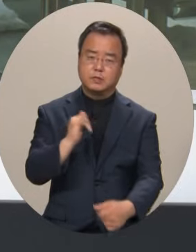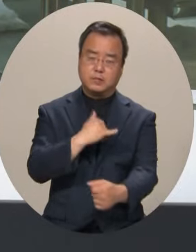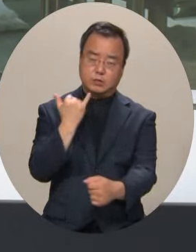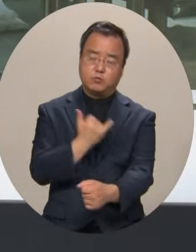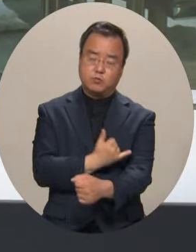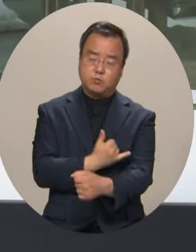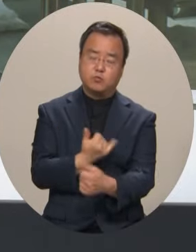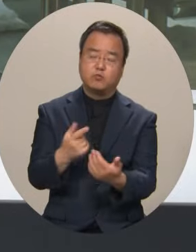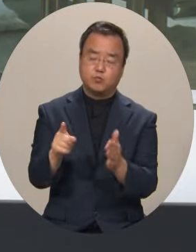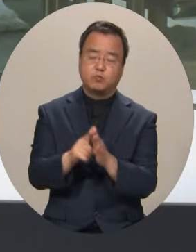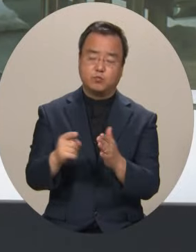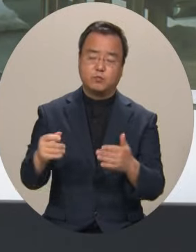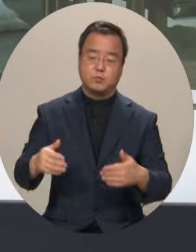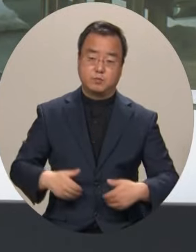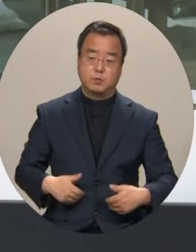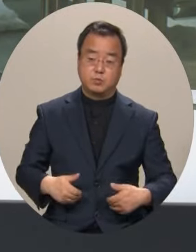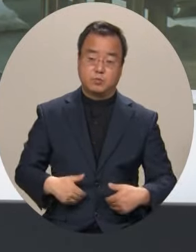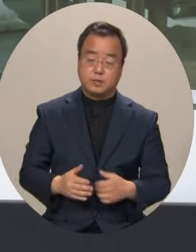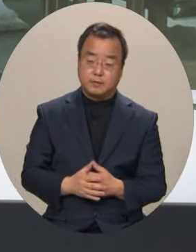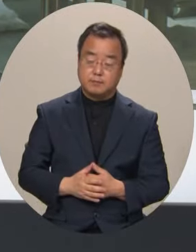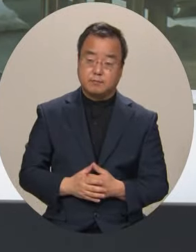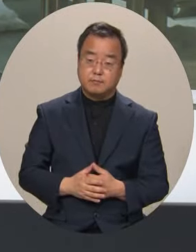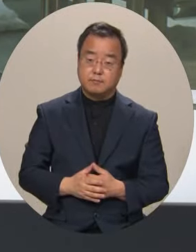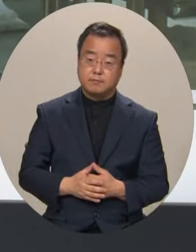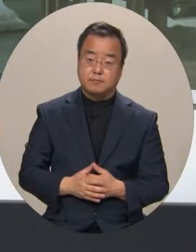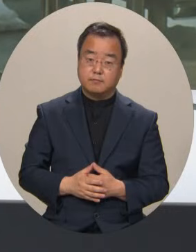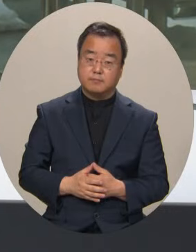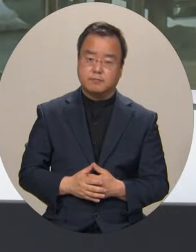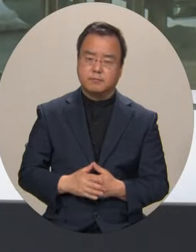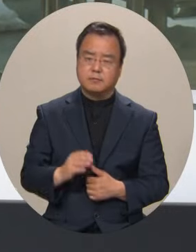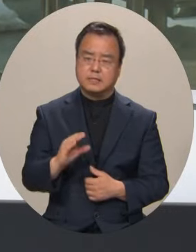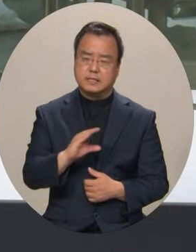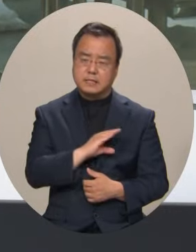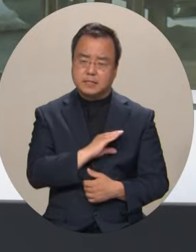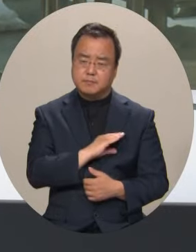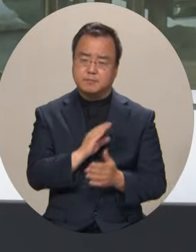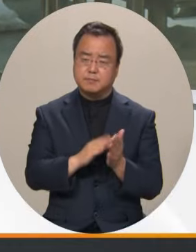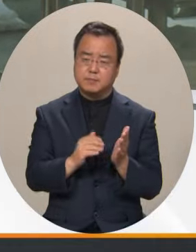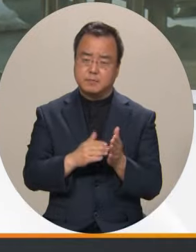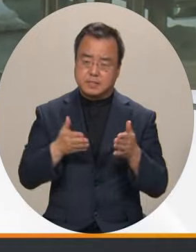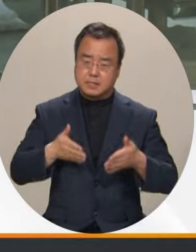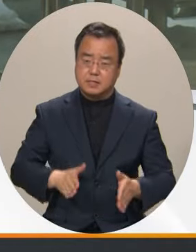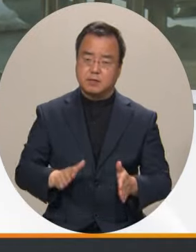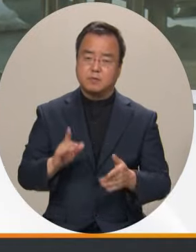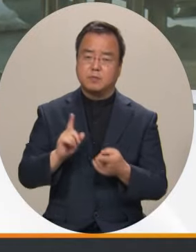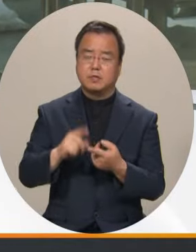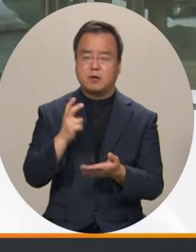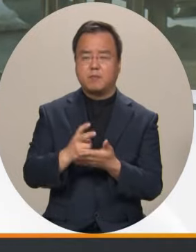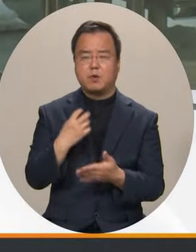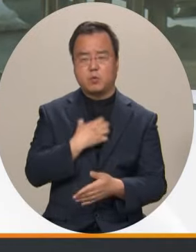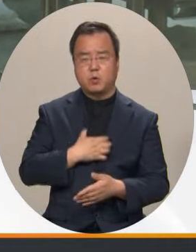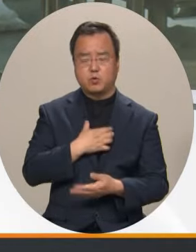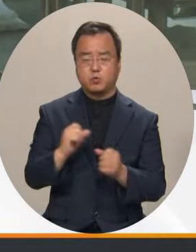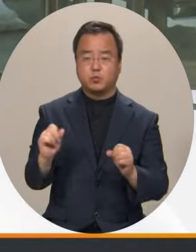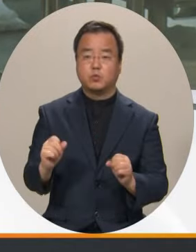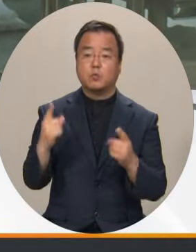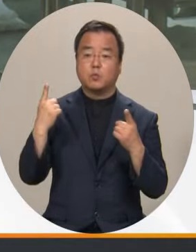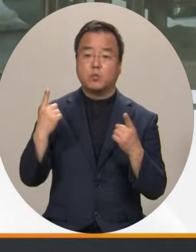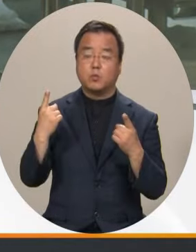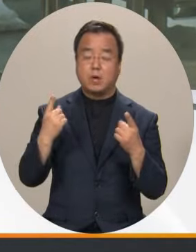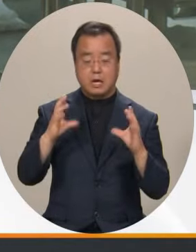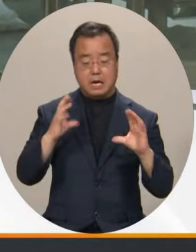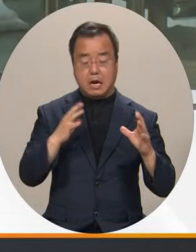제도인데 그런데 일각에서는 또이 보호 출산제도 있는 것도 사실입니다 네